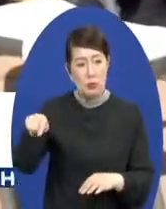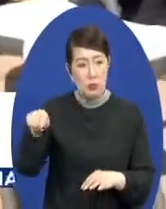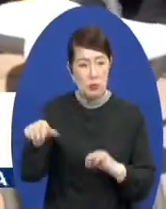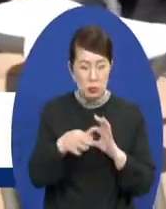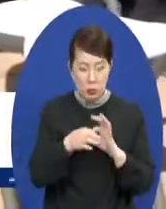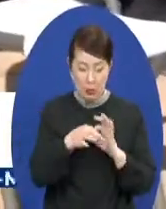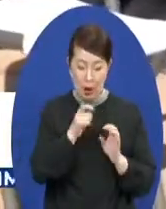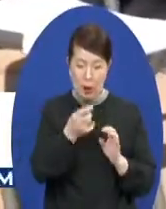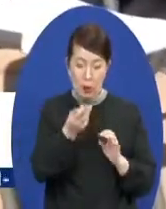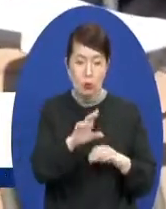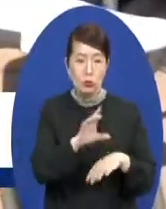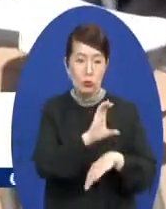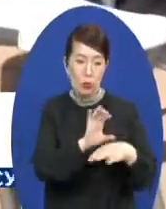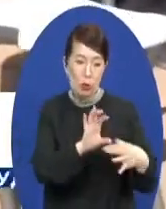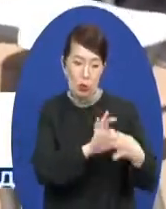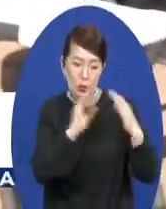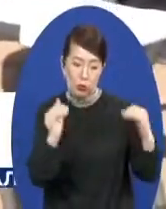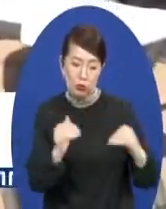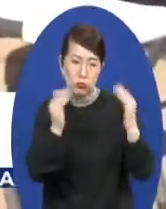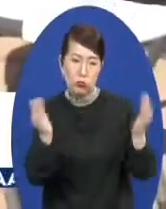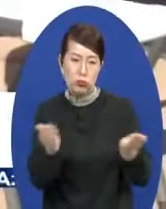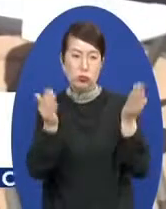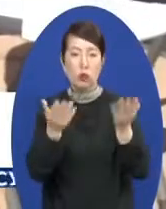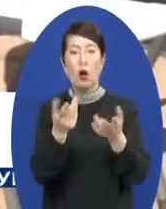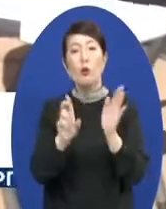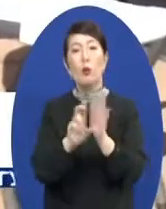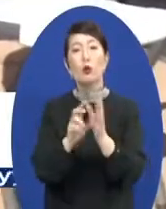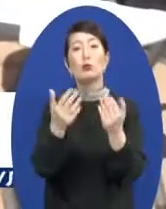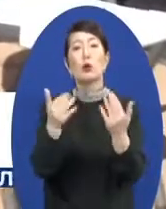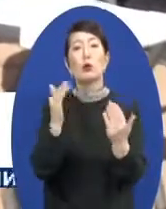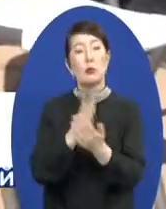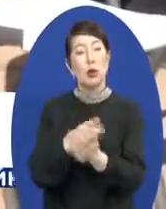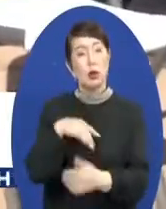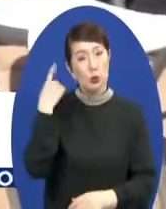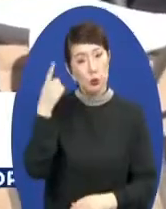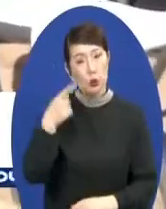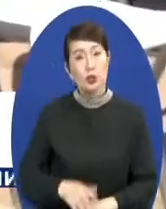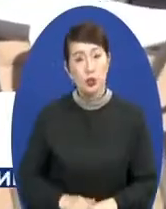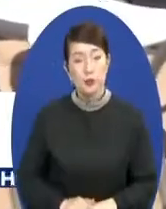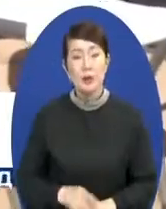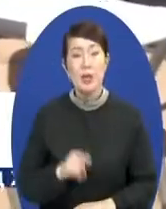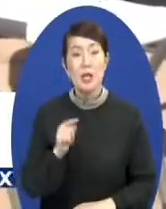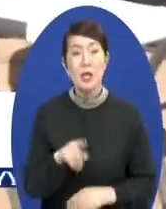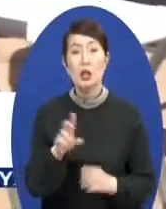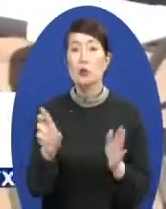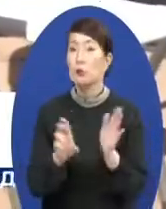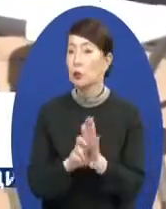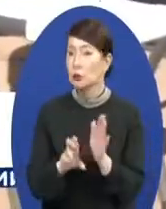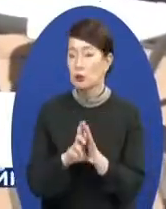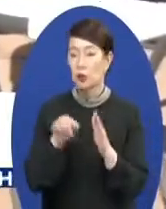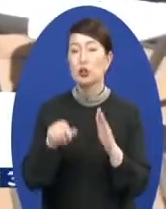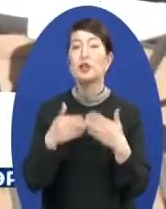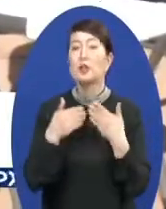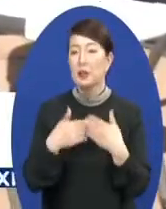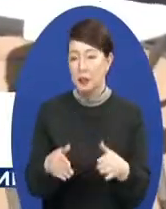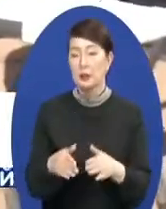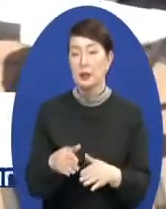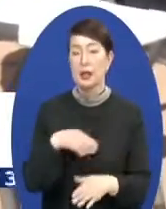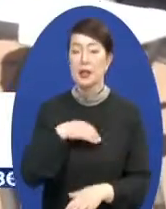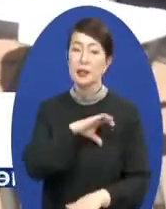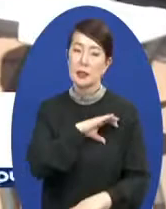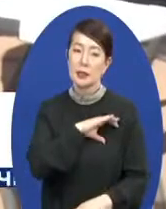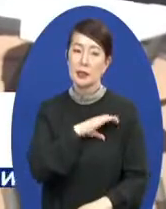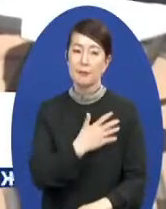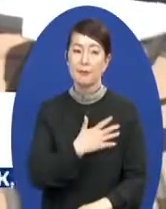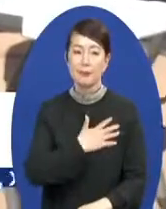ихсүүлээд өнөөдөр энэ Хамбог сумыг төшөглүүлэл хөгжүүлэх олон чухал боломжууд байгаа гэж ингэж бодож байна. Энэ боломжуудыг өнөөдөр одоо бас нээж өгөх хаа гэсэн ийм